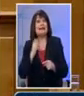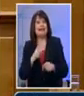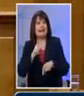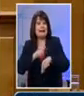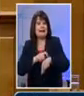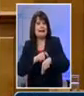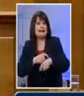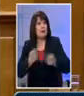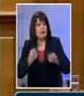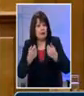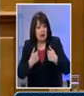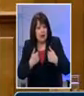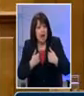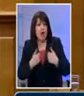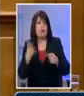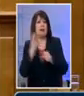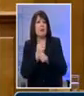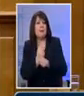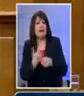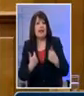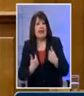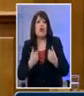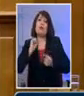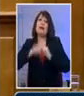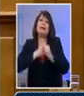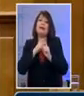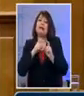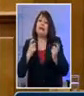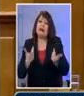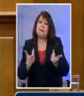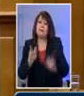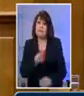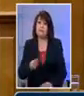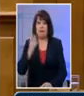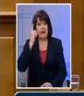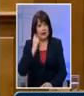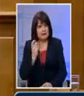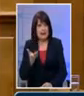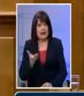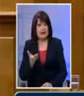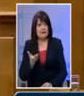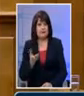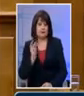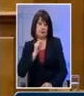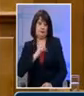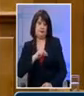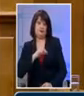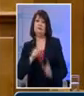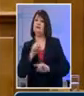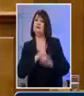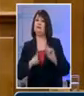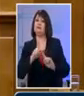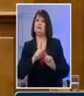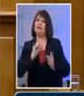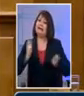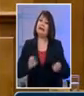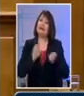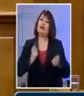στιγμή τι κάνουμε, τι πετυχαίνουμε, τι προσπαθούμε. Και κυρίως να γνωρίζει προς όφελος ποιον